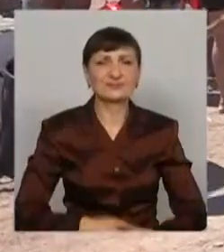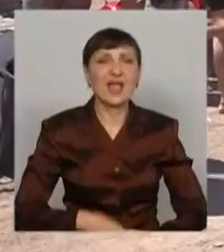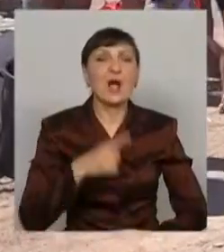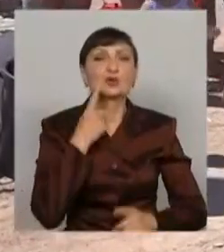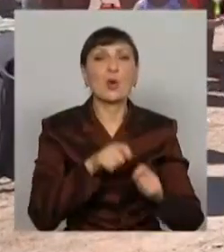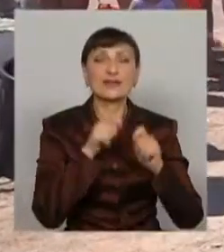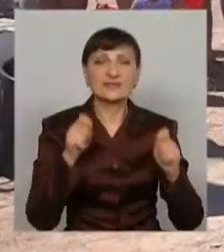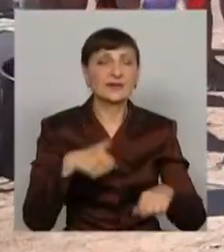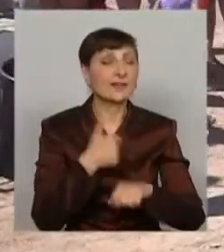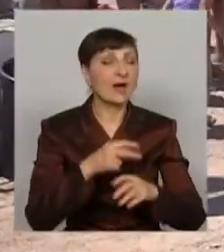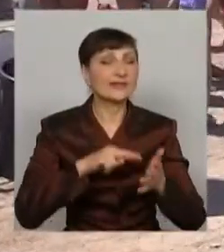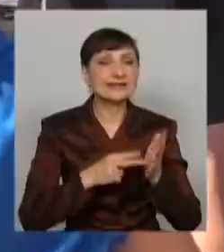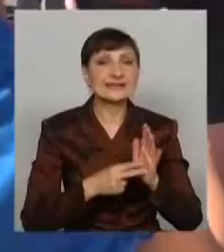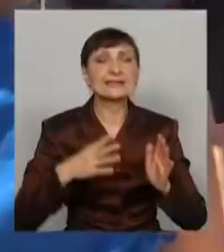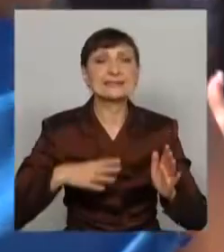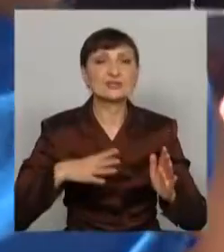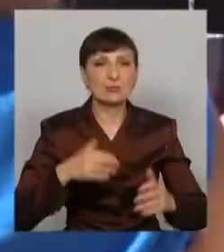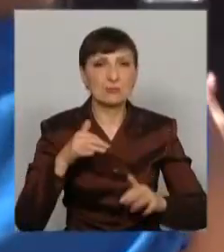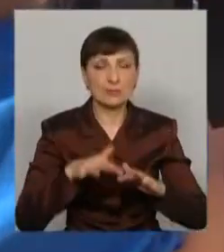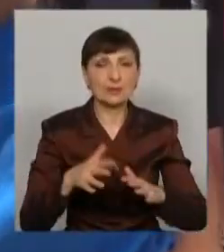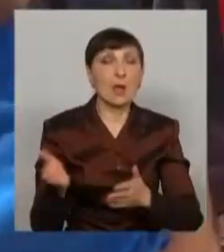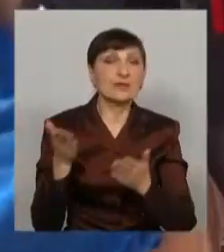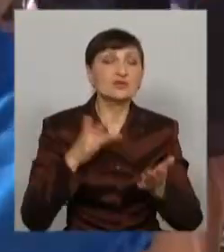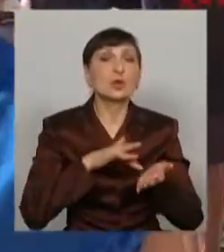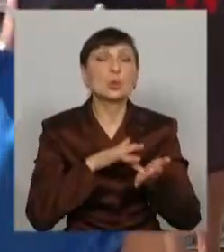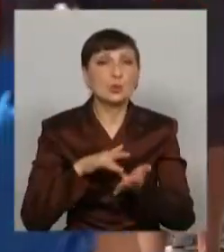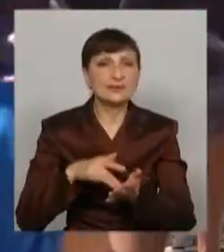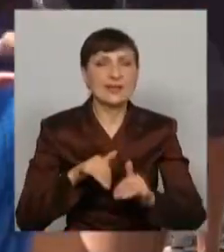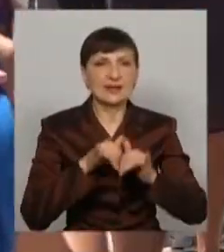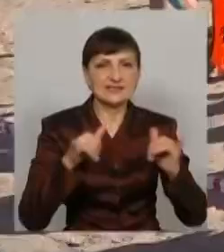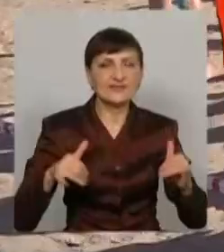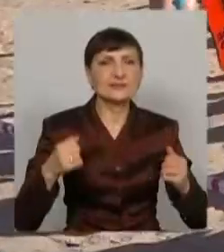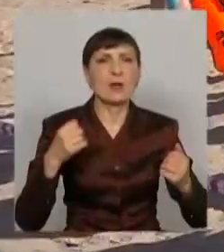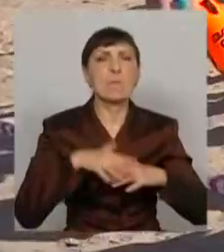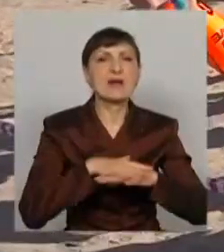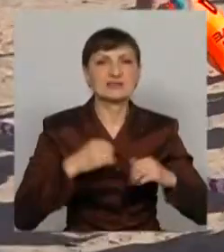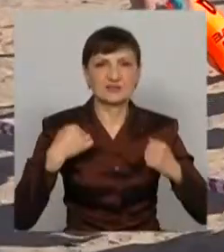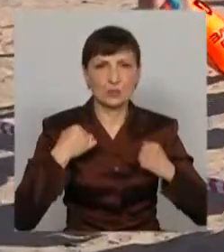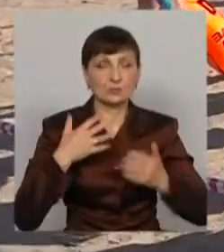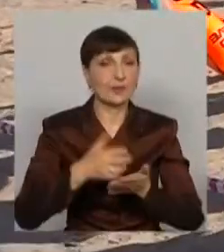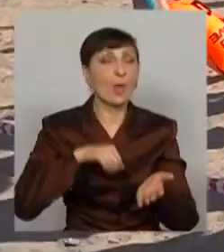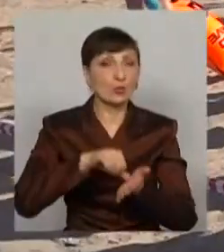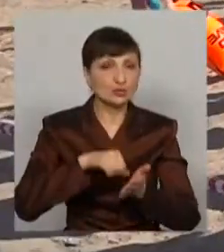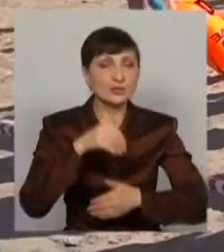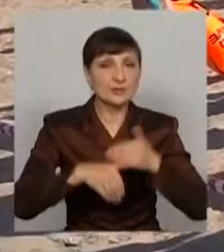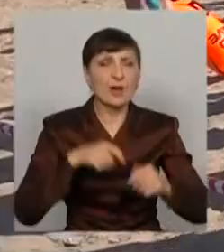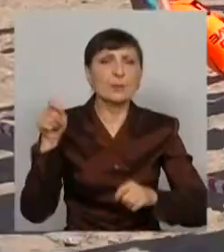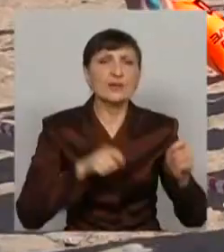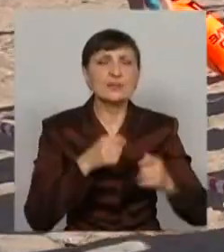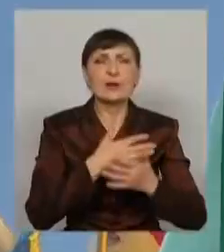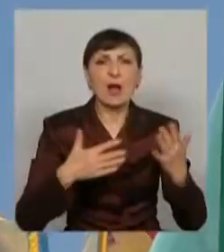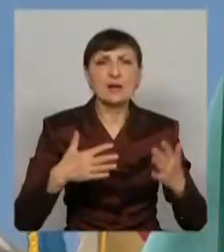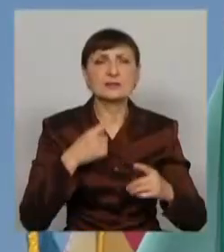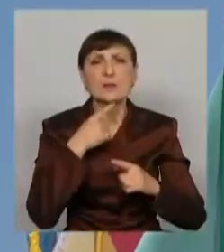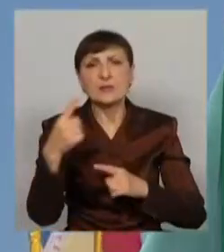организаторов, главные цели мероприятия – привлечение туристов и развитие массового спорта. Принять участие в заплыве прибыли спортсмены из стран